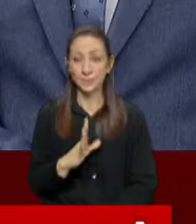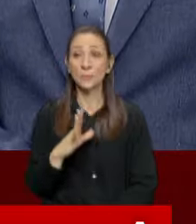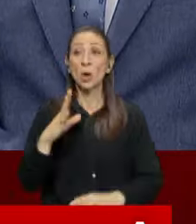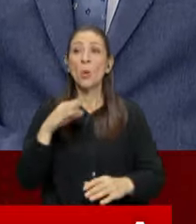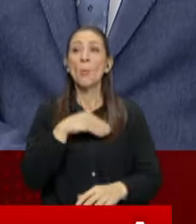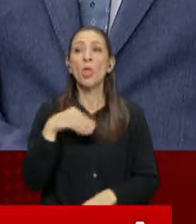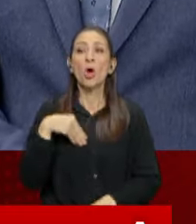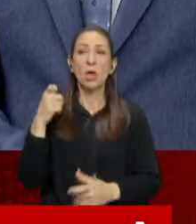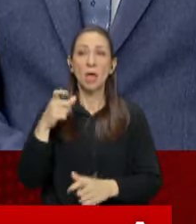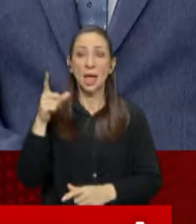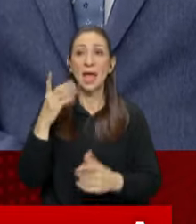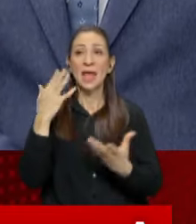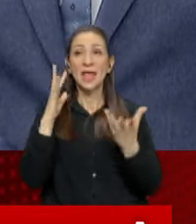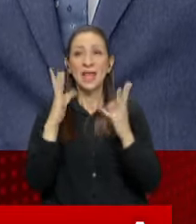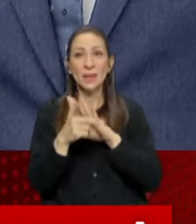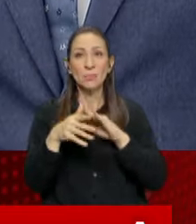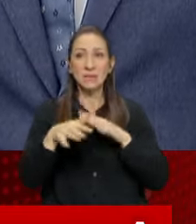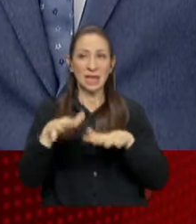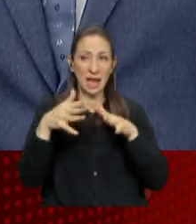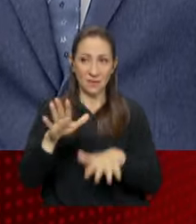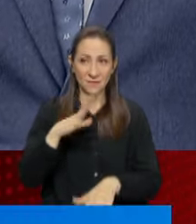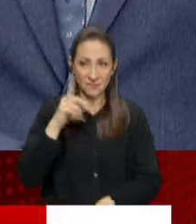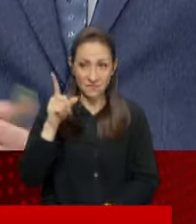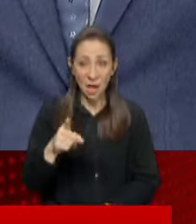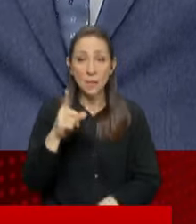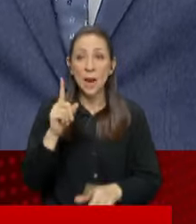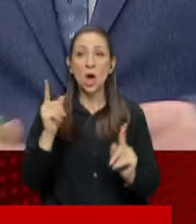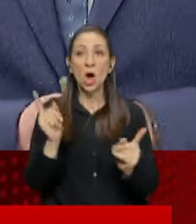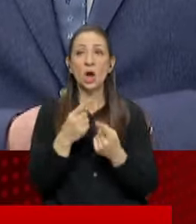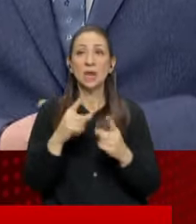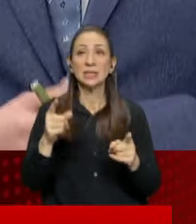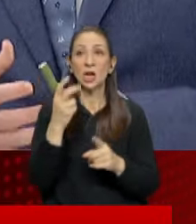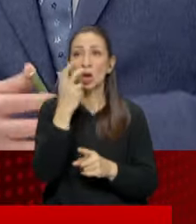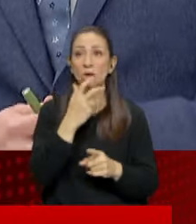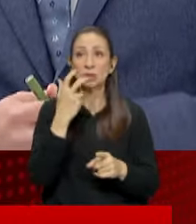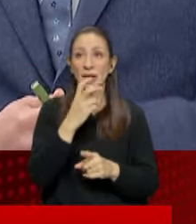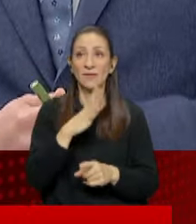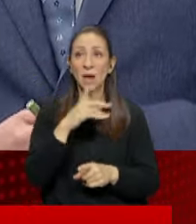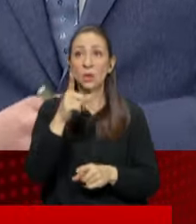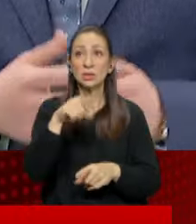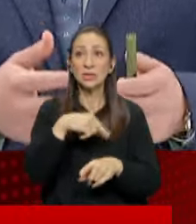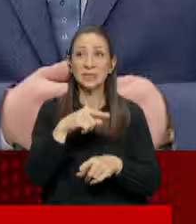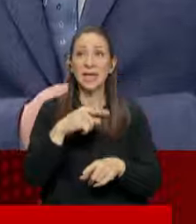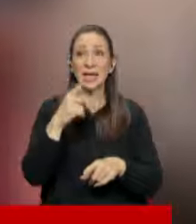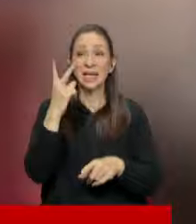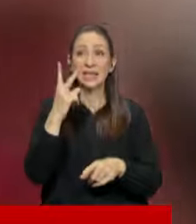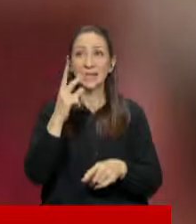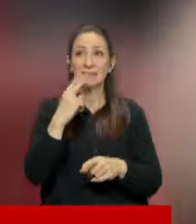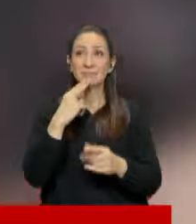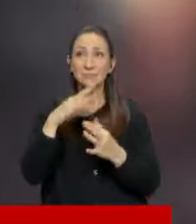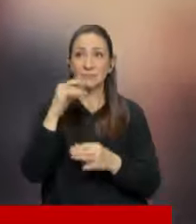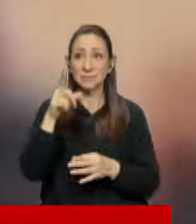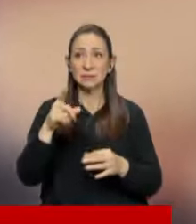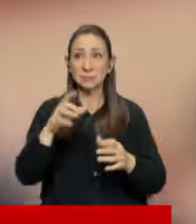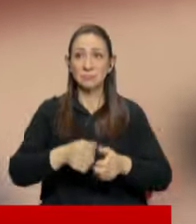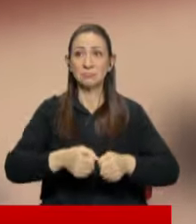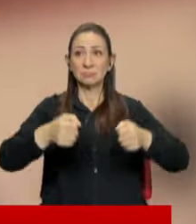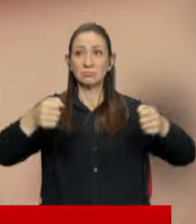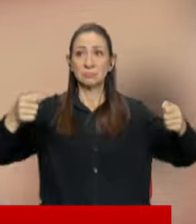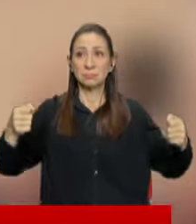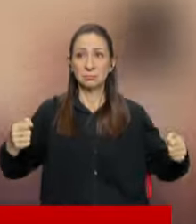Polonya'da ise iklim aktivistleri yine eylemdeydi. Bir orkestra konser veriyordu. O sırada iki iklim aktivisti sahneye